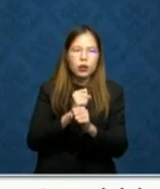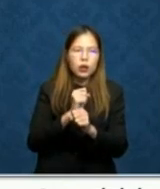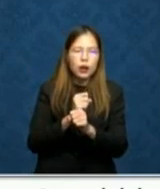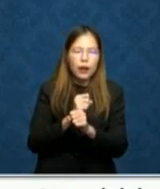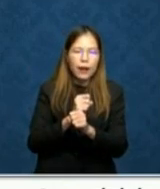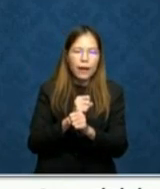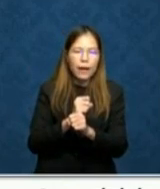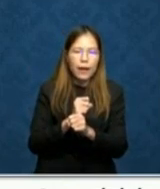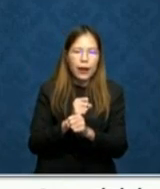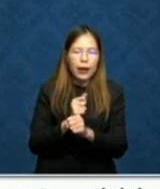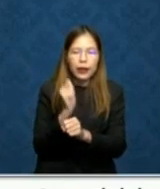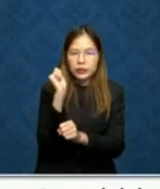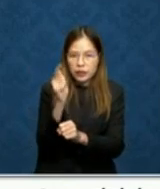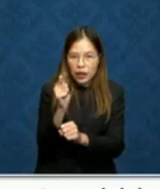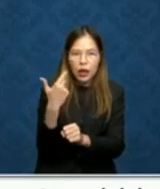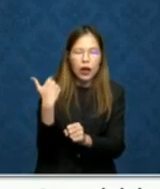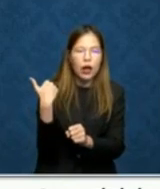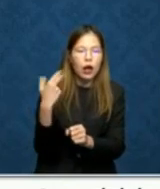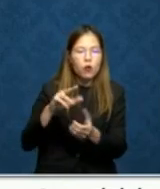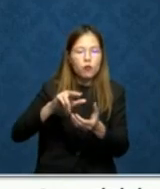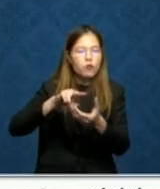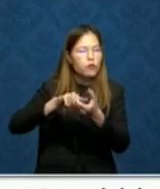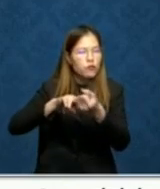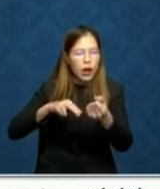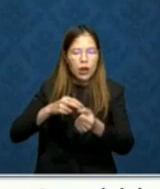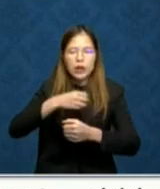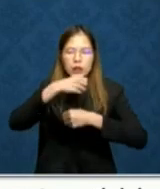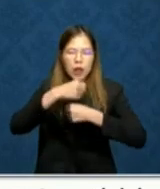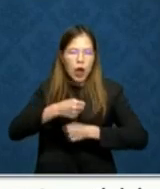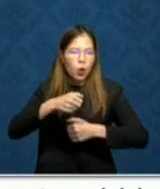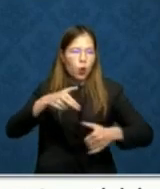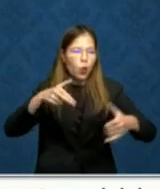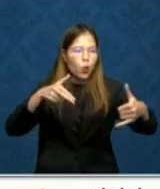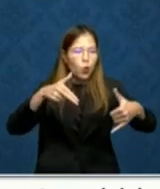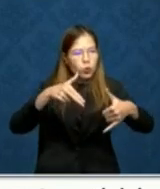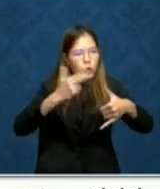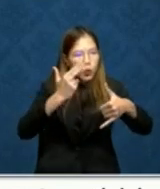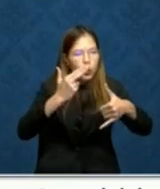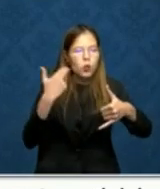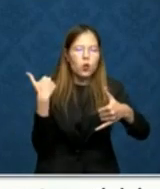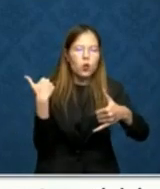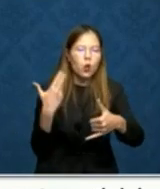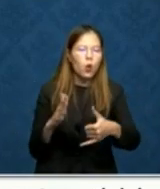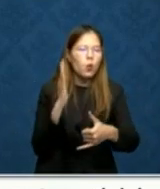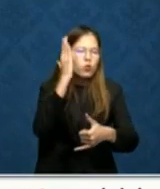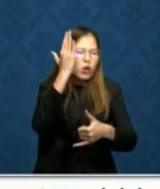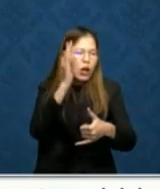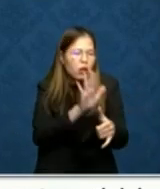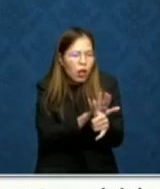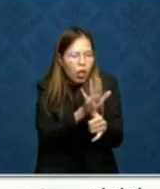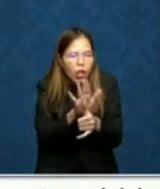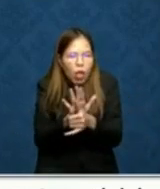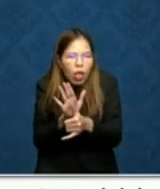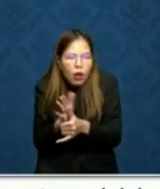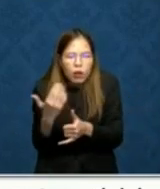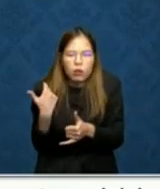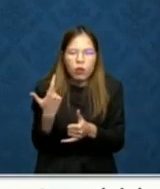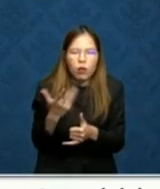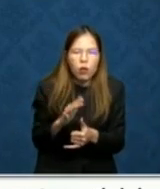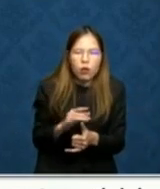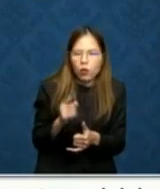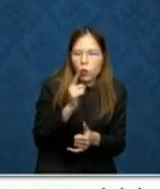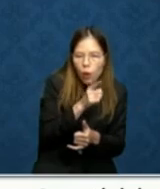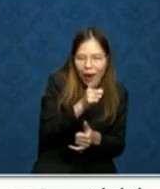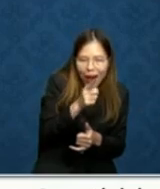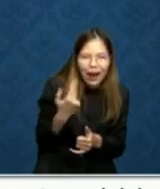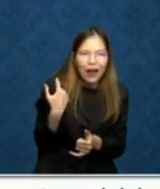าของตนที่ชื่อว่าฮิโอริอิโนะค่ะก่อนหน้านี้นะคะทางฝ่ายชายเนี่ยมีการคุกคามฝ่ายหญิงนานหลายเดือนสะกดรอยตามข่มขู่คร